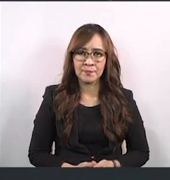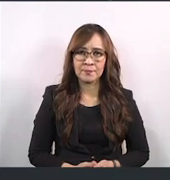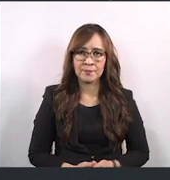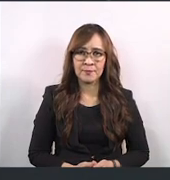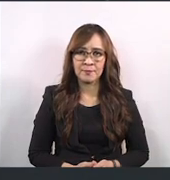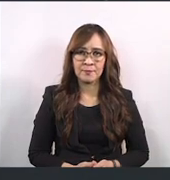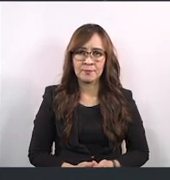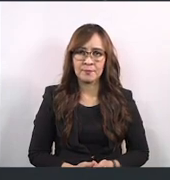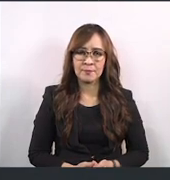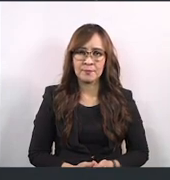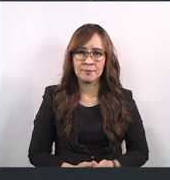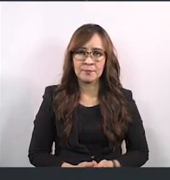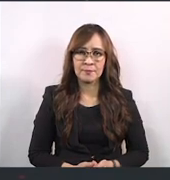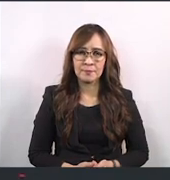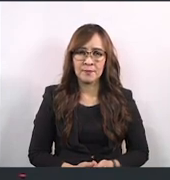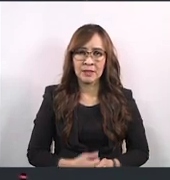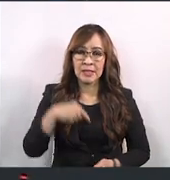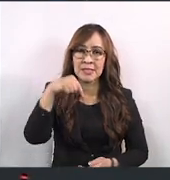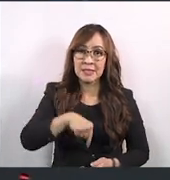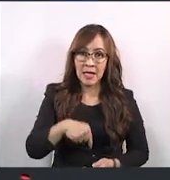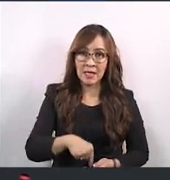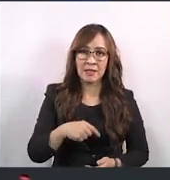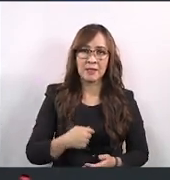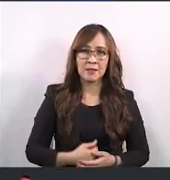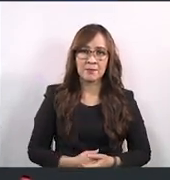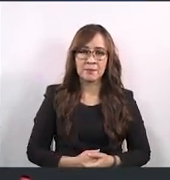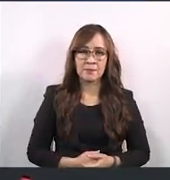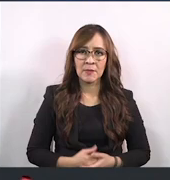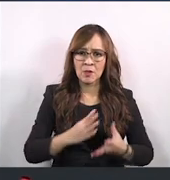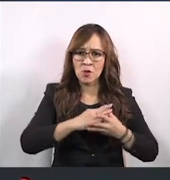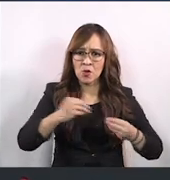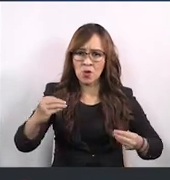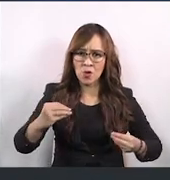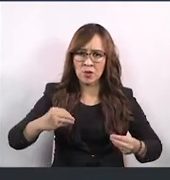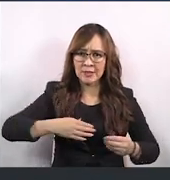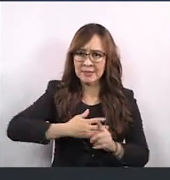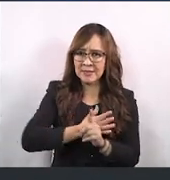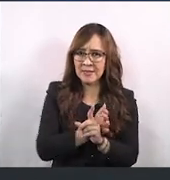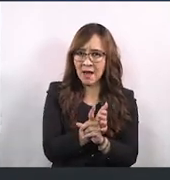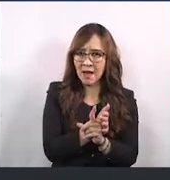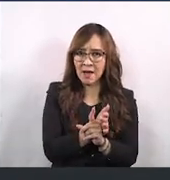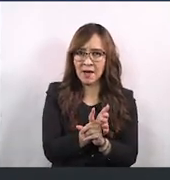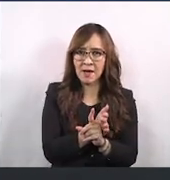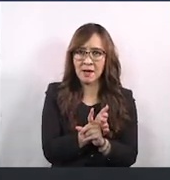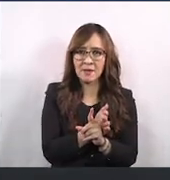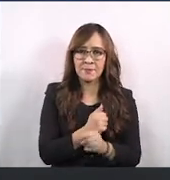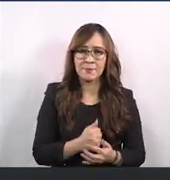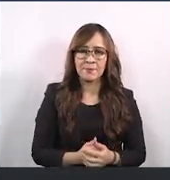kasih runtuh Hai di akhir zaman Euro pergi nah